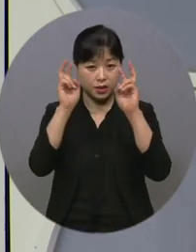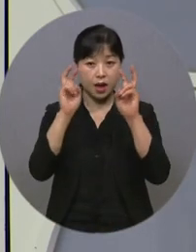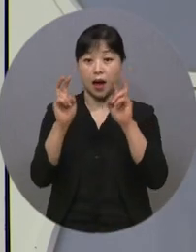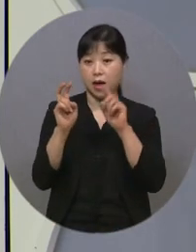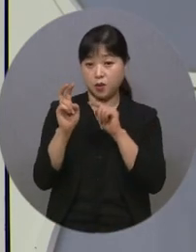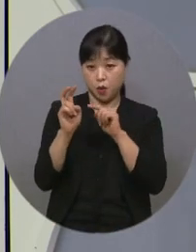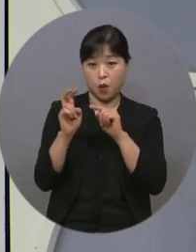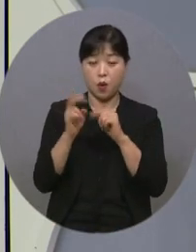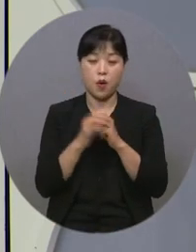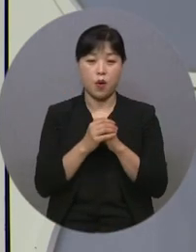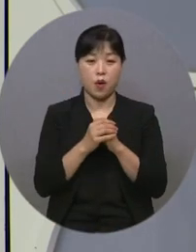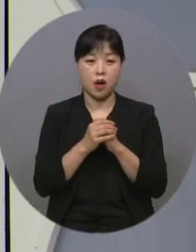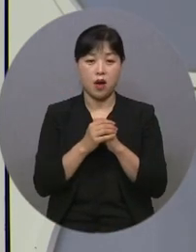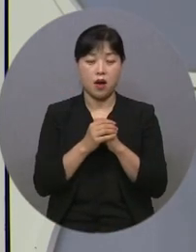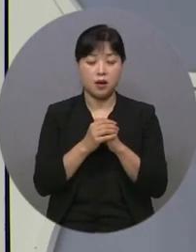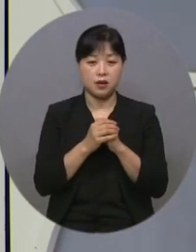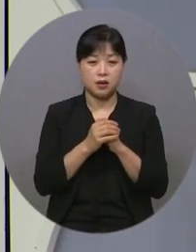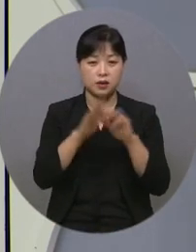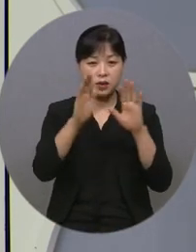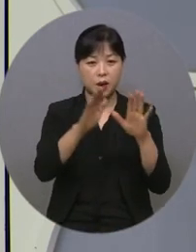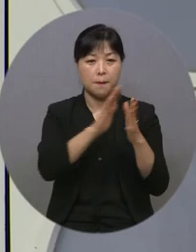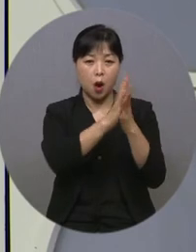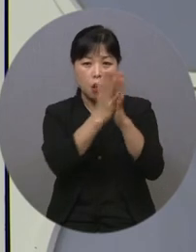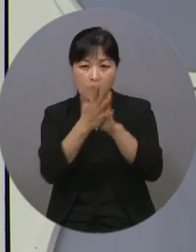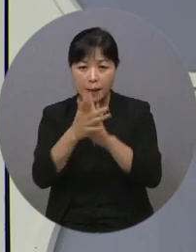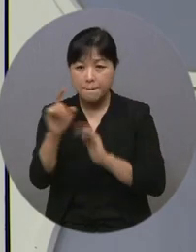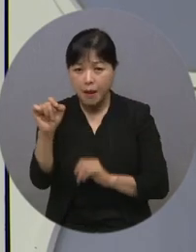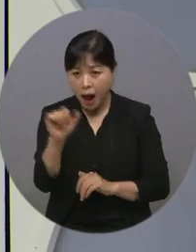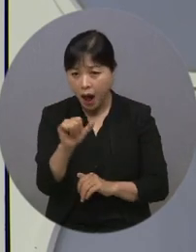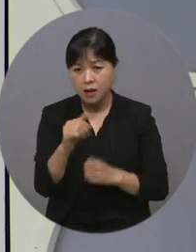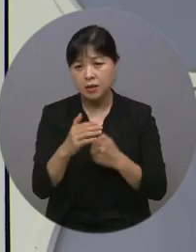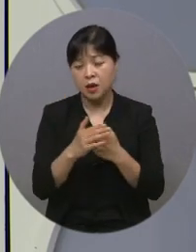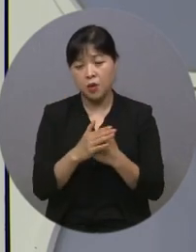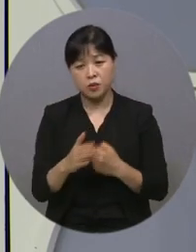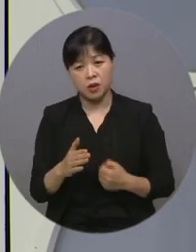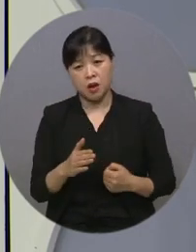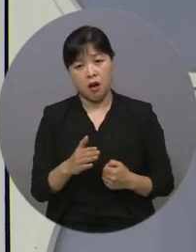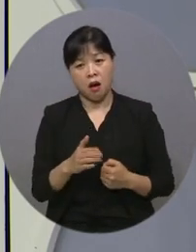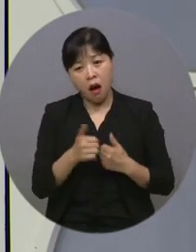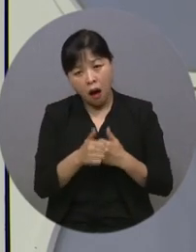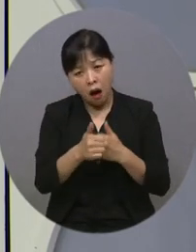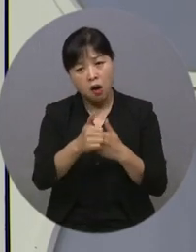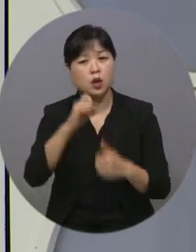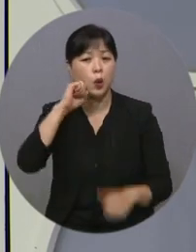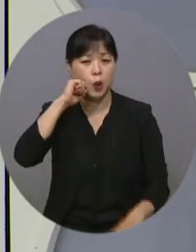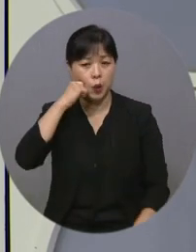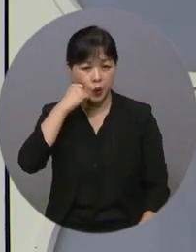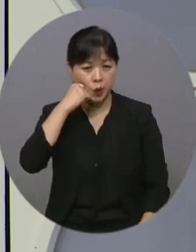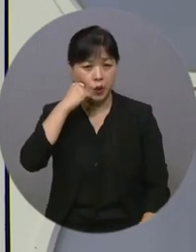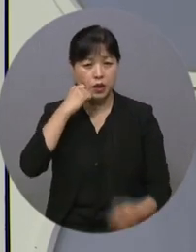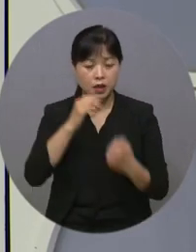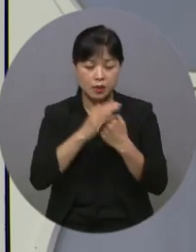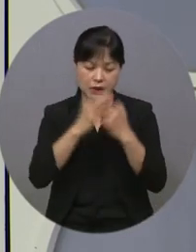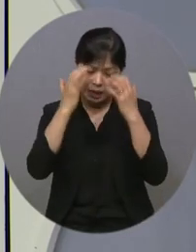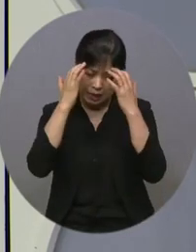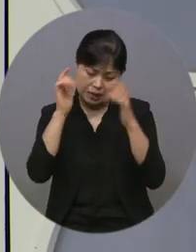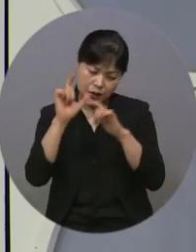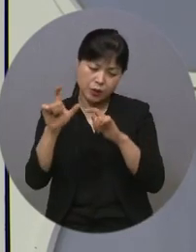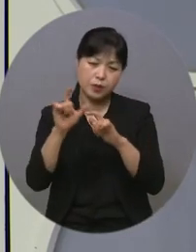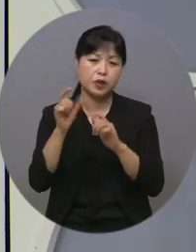그런 흐름의 변화에 대해서 감당이 잘 안 돼요. 그래서 대단히 고뇌하고